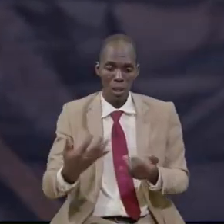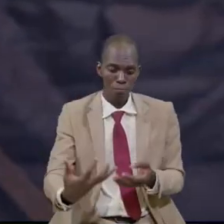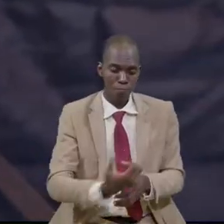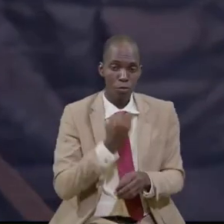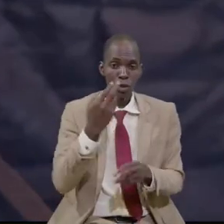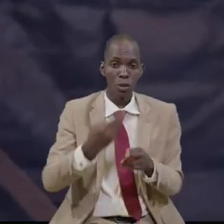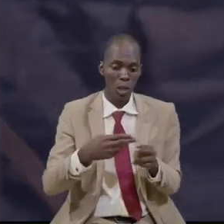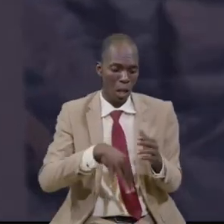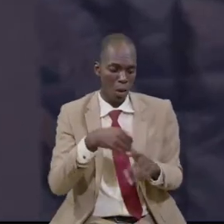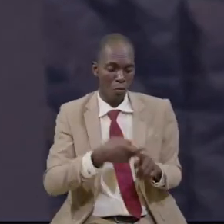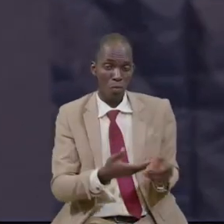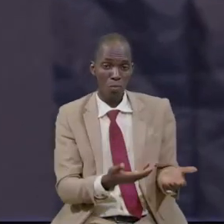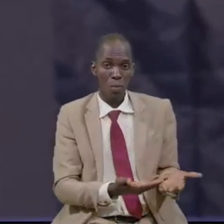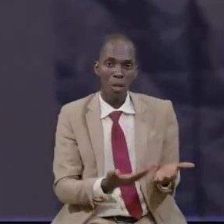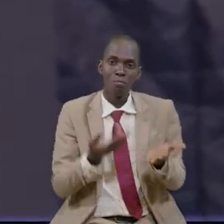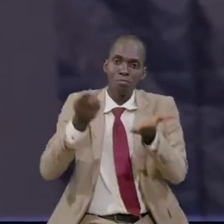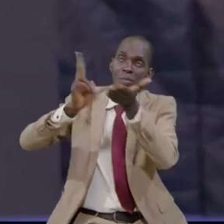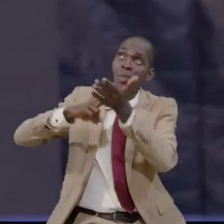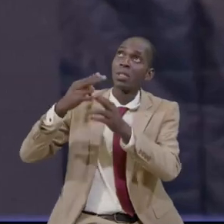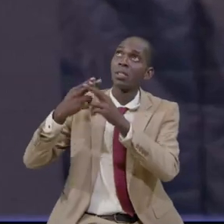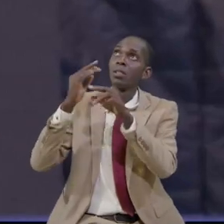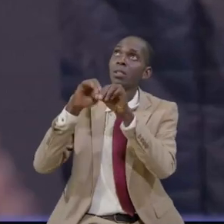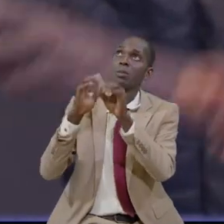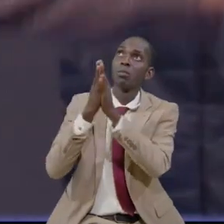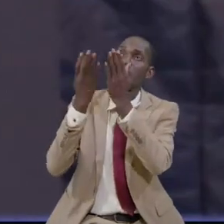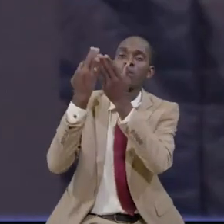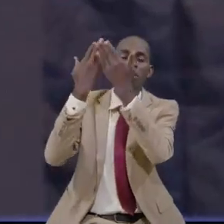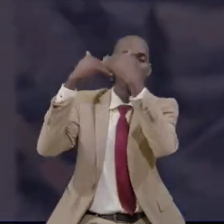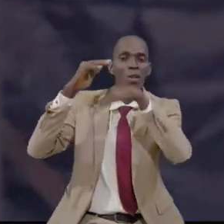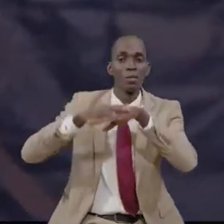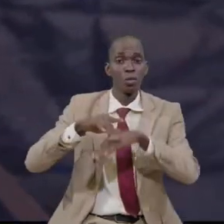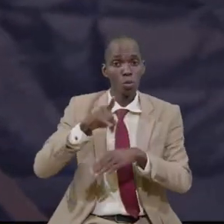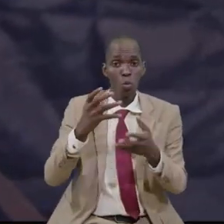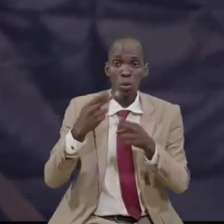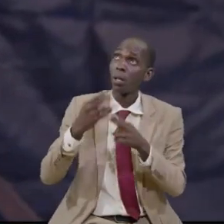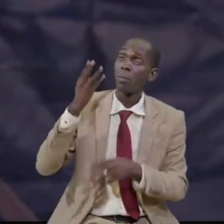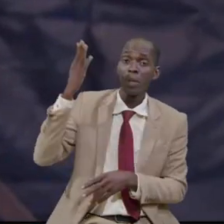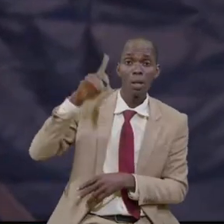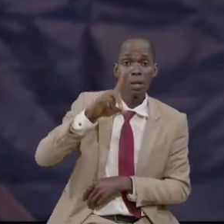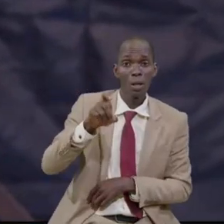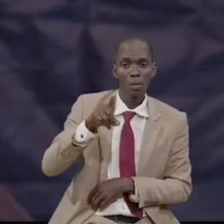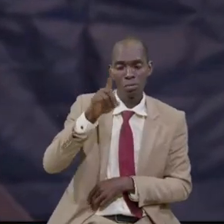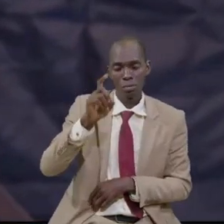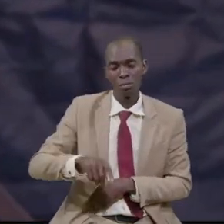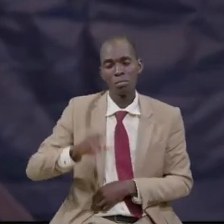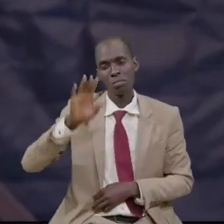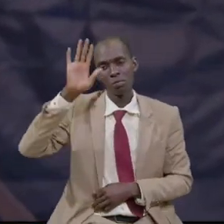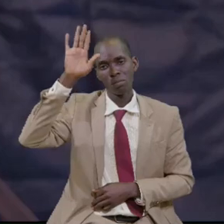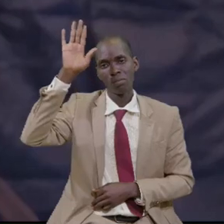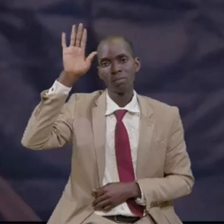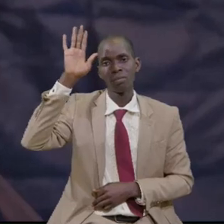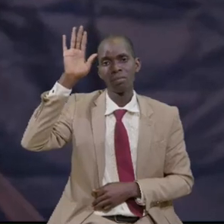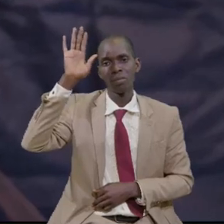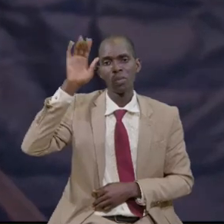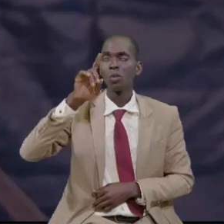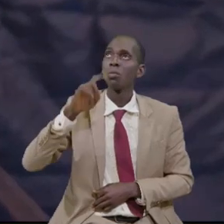prendre votre nom et l'écrire dans le livre de vie. Vous voulez cela? Si vous voulez cela, levez la main. Je dis,